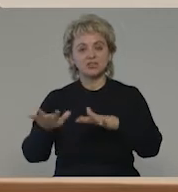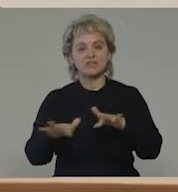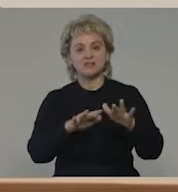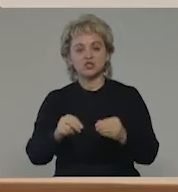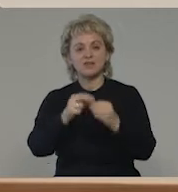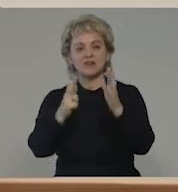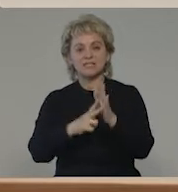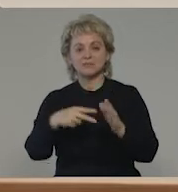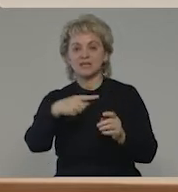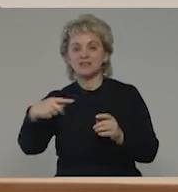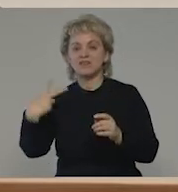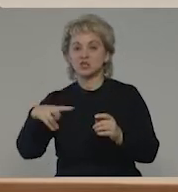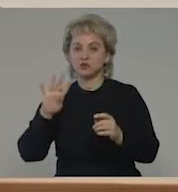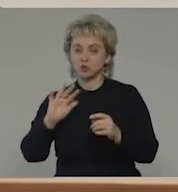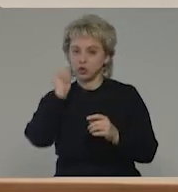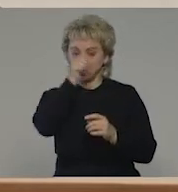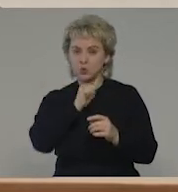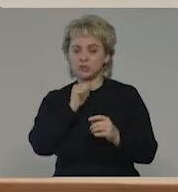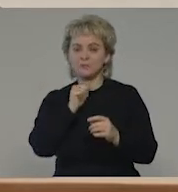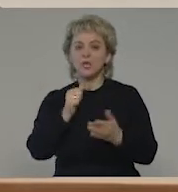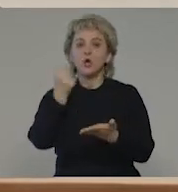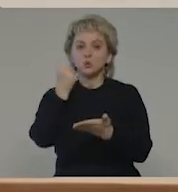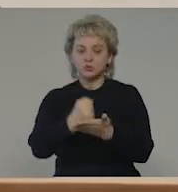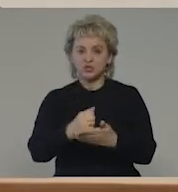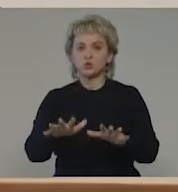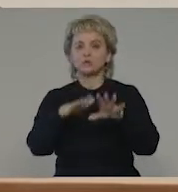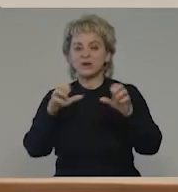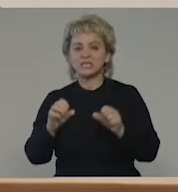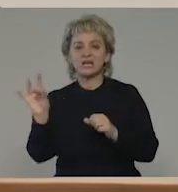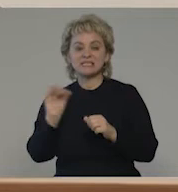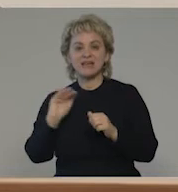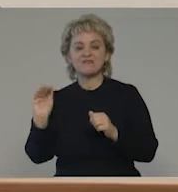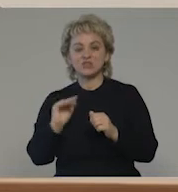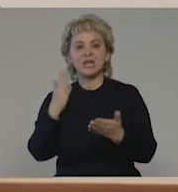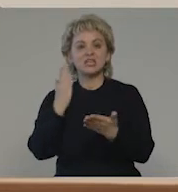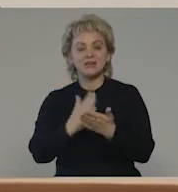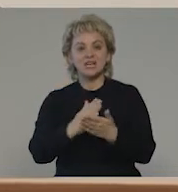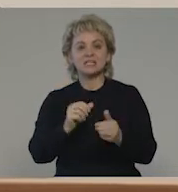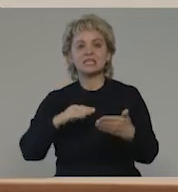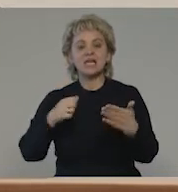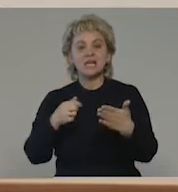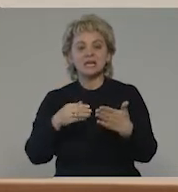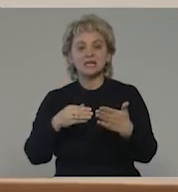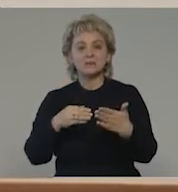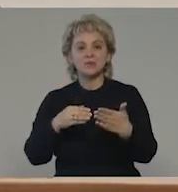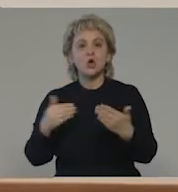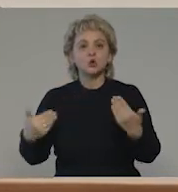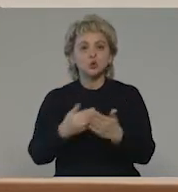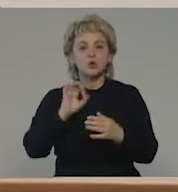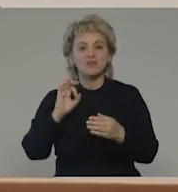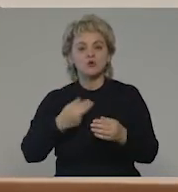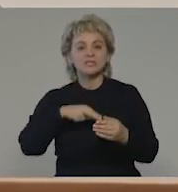на 18-24 годы, утвержденной правительством Российской Федерации, является стремление к